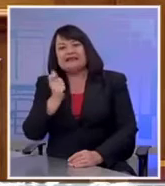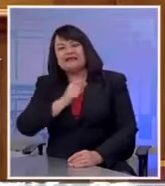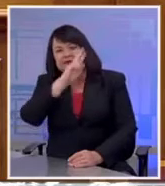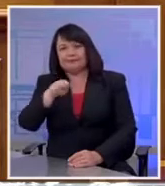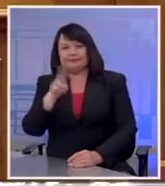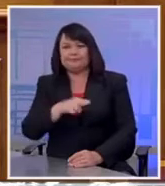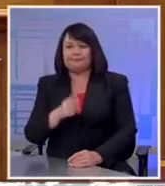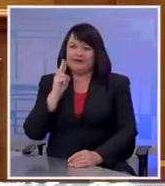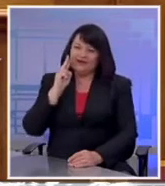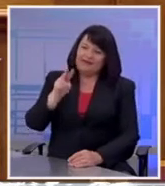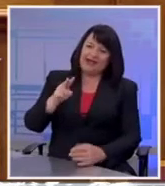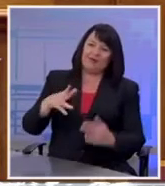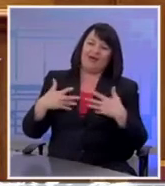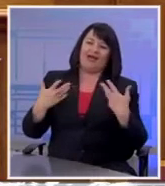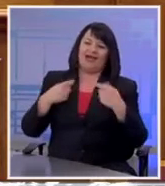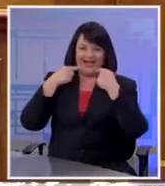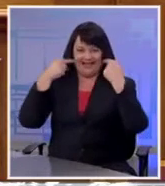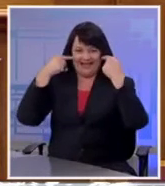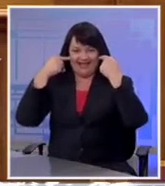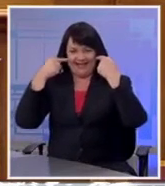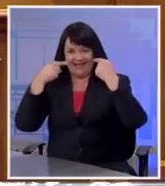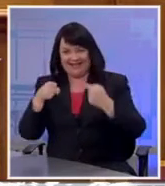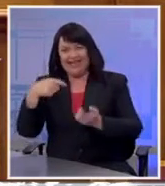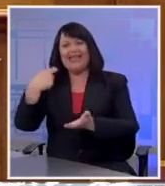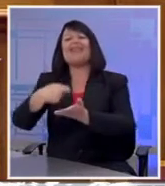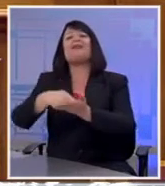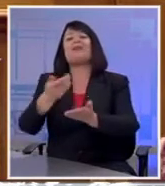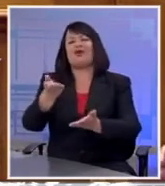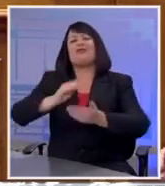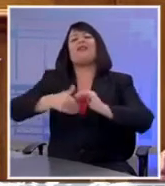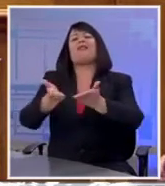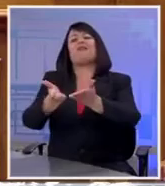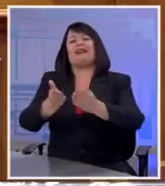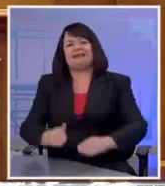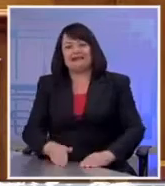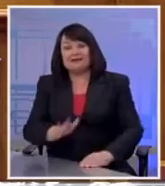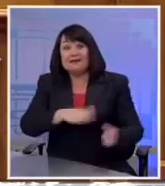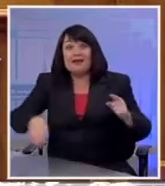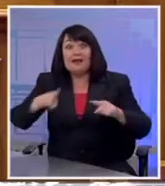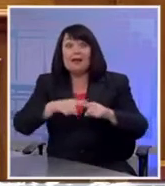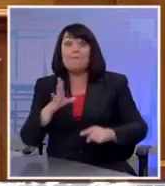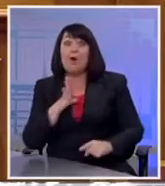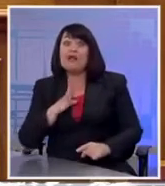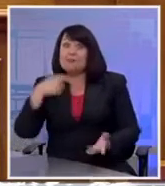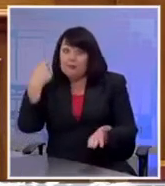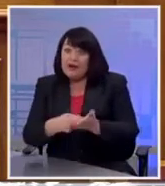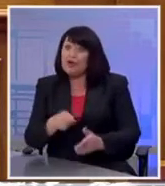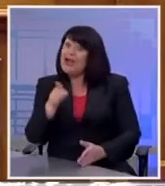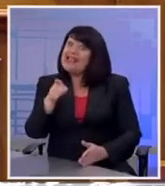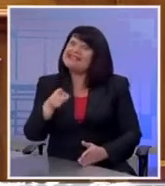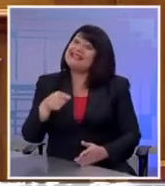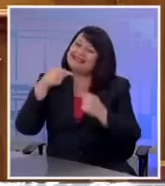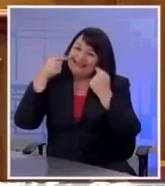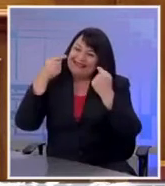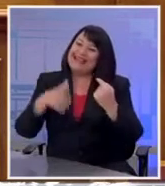γιατί δεν τον κόφτει, δεν τα πληρώνει αυτός. Τα πληρώνουν όμως οι πολίτες, αγαπητέ εσύ που γελάς,